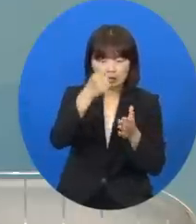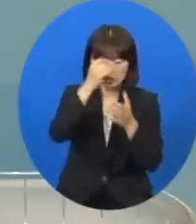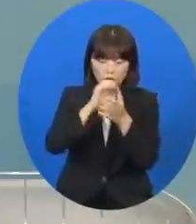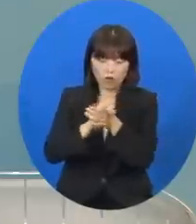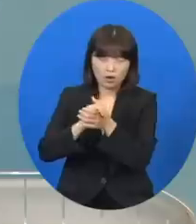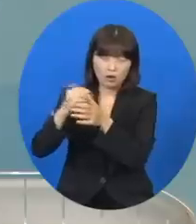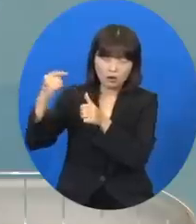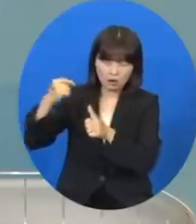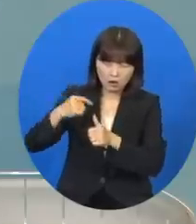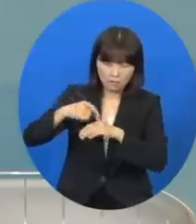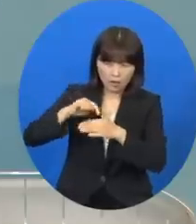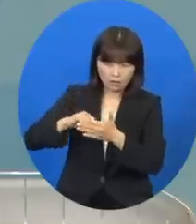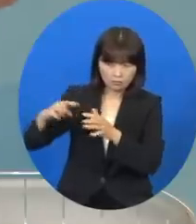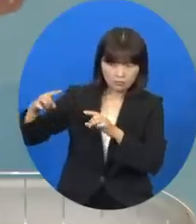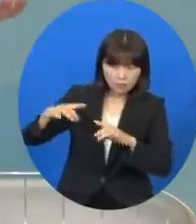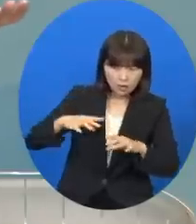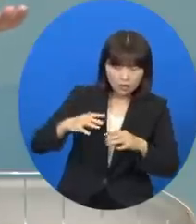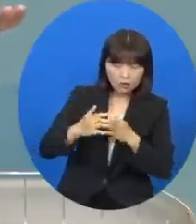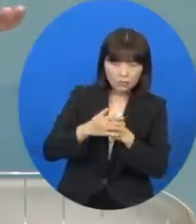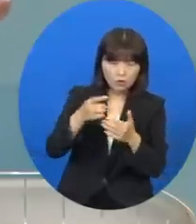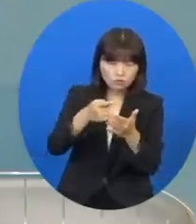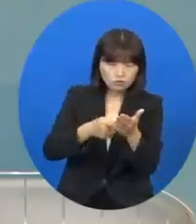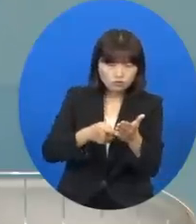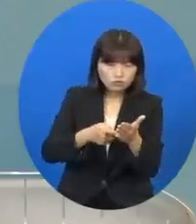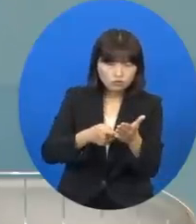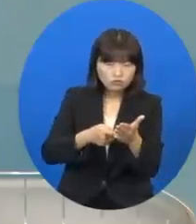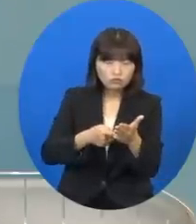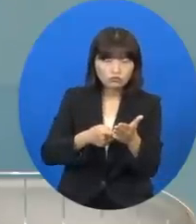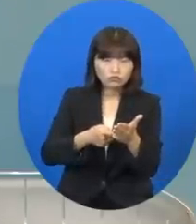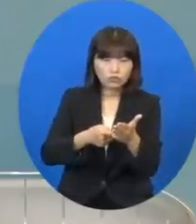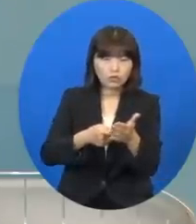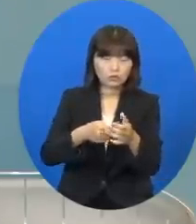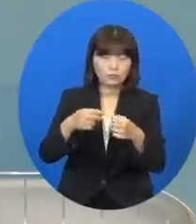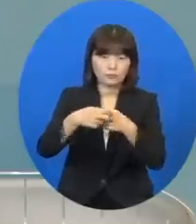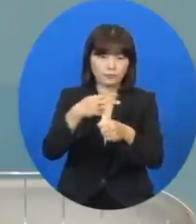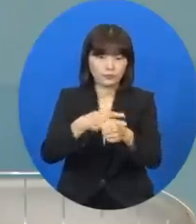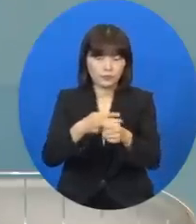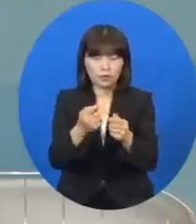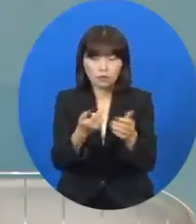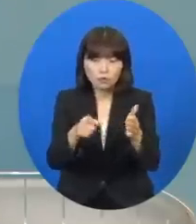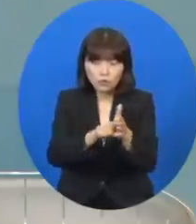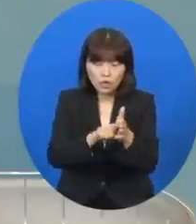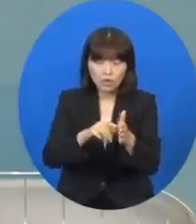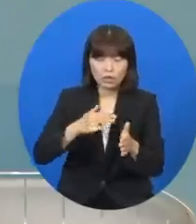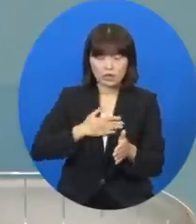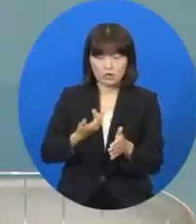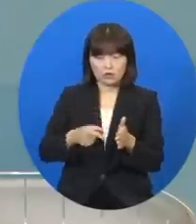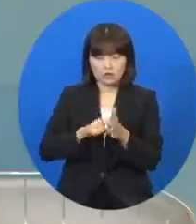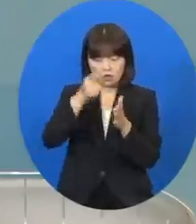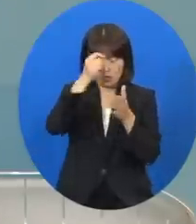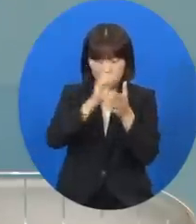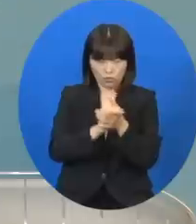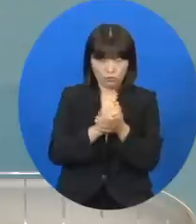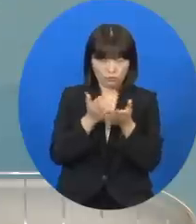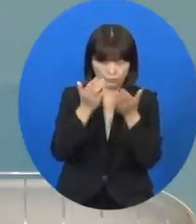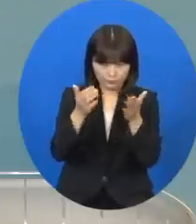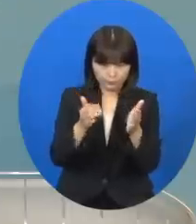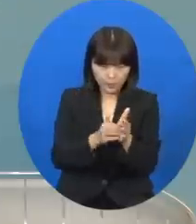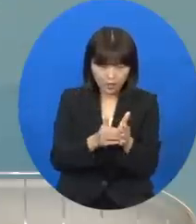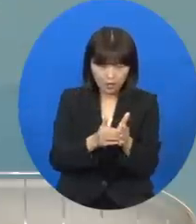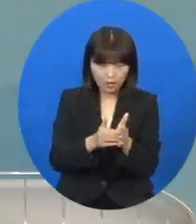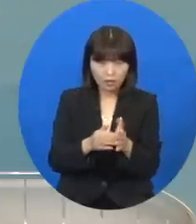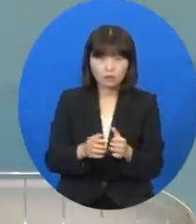그런 마음이 들어서 수술하는 의사들을 위해서 기도하고 자신을 위해서 기도하고 그리고 이제 마취를 했는데 마취가 깨어날